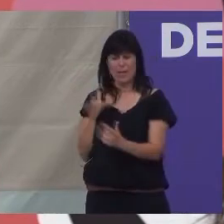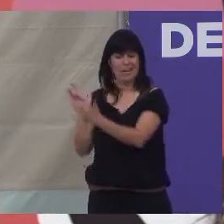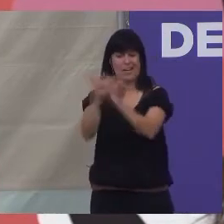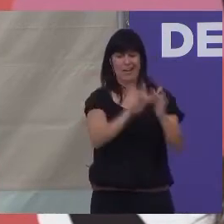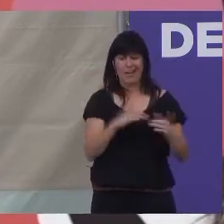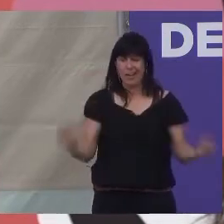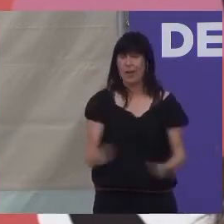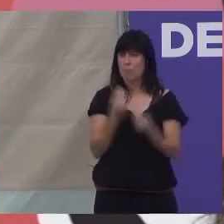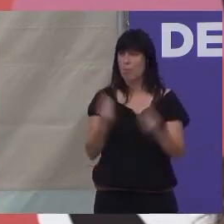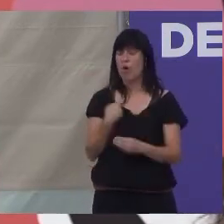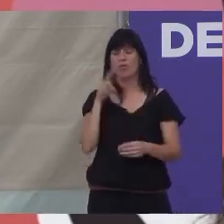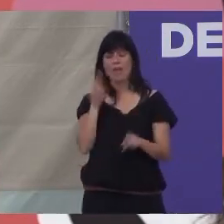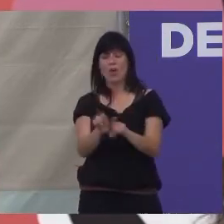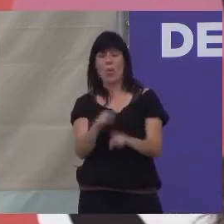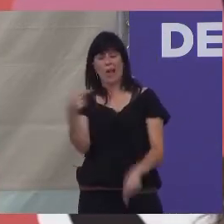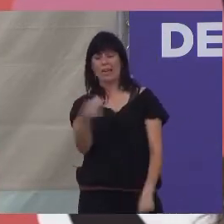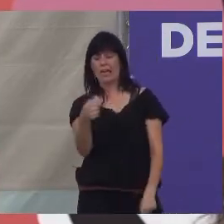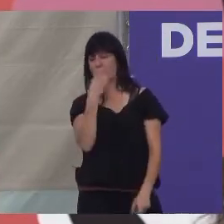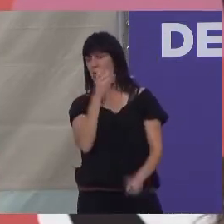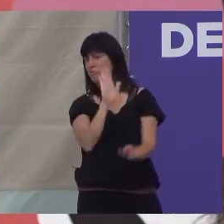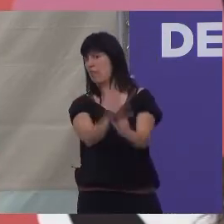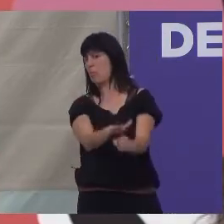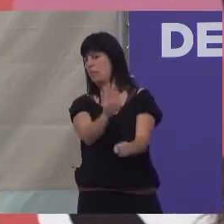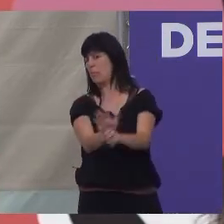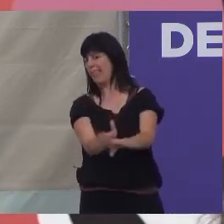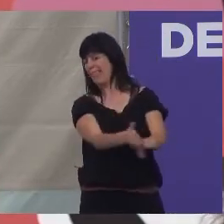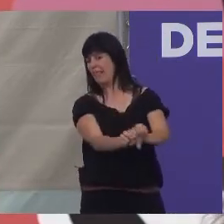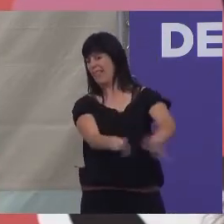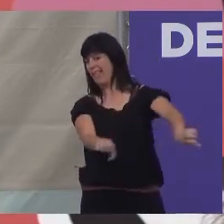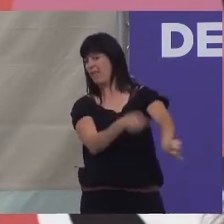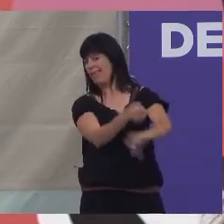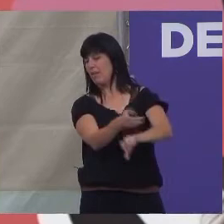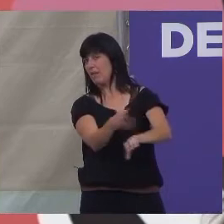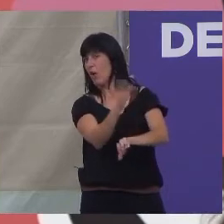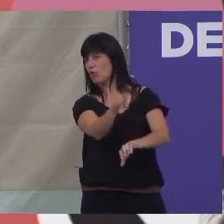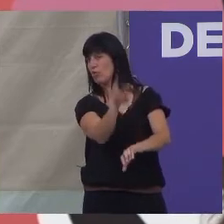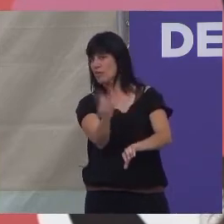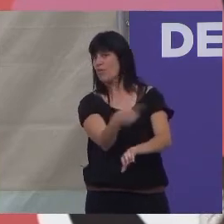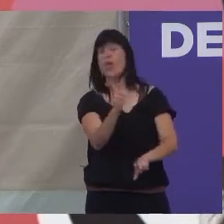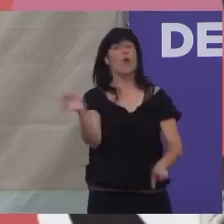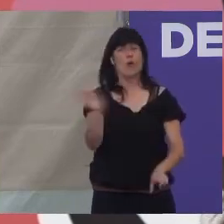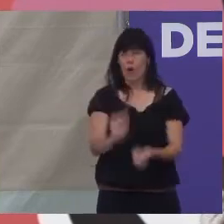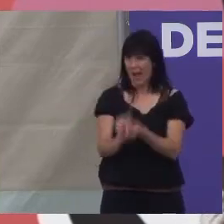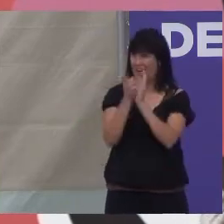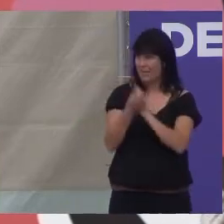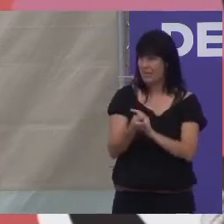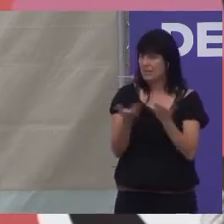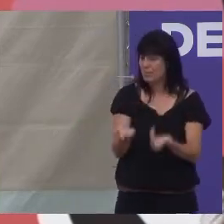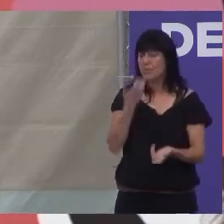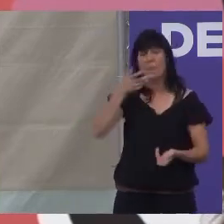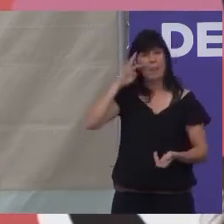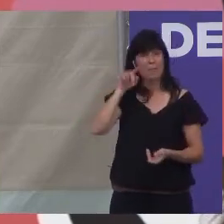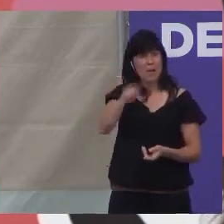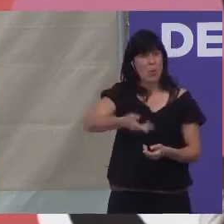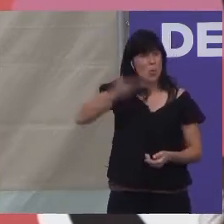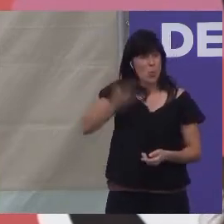i no com un problema que cal ignorar i evitar en la segregació voluntària o forçada. Una experiència pot ser necessària en el